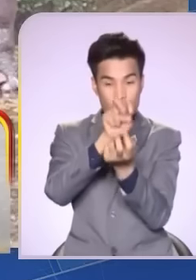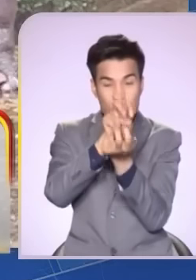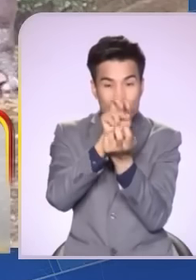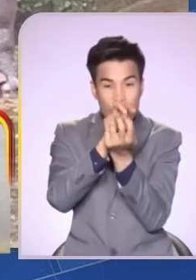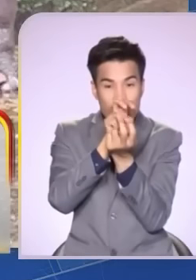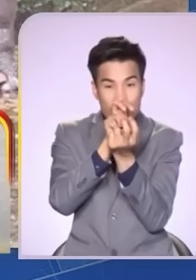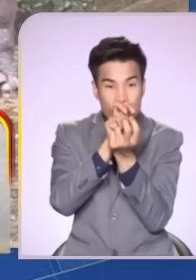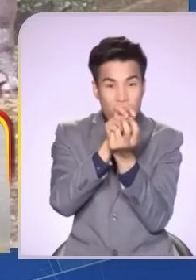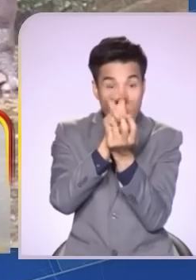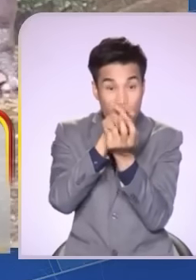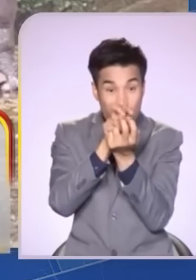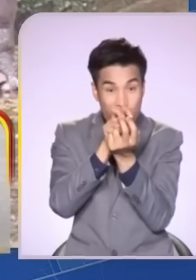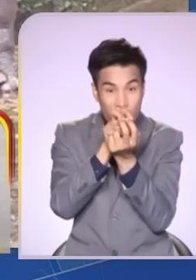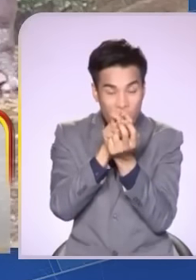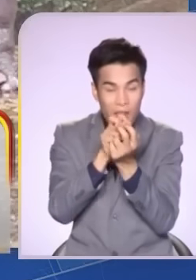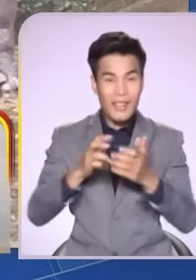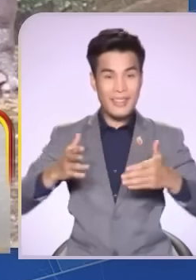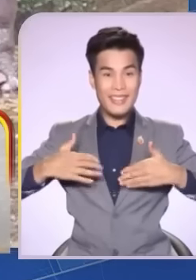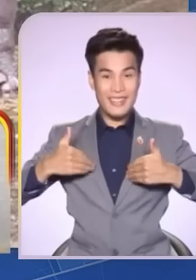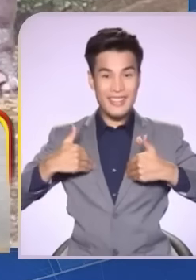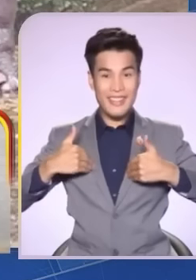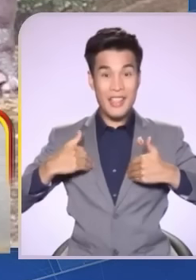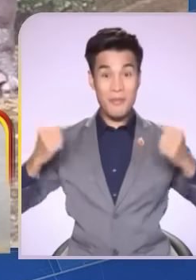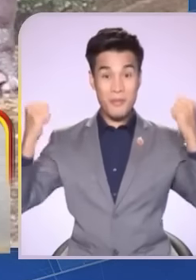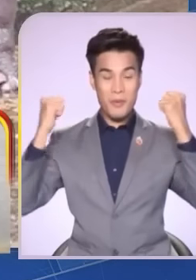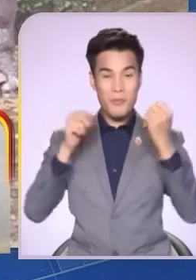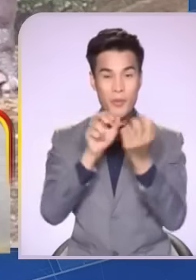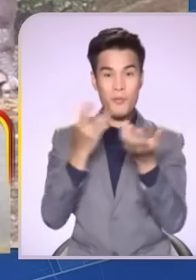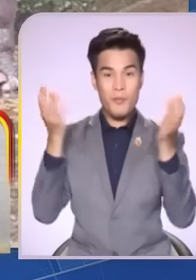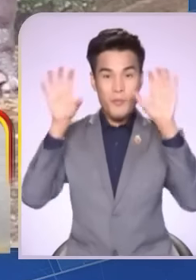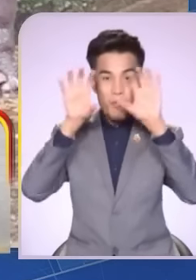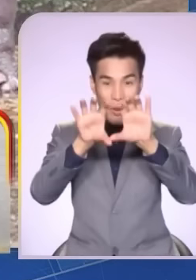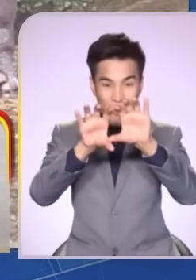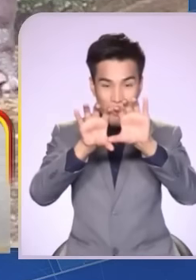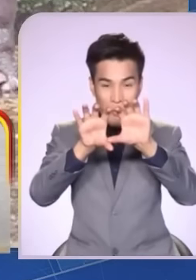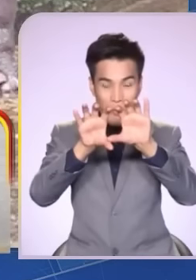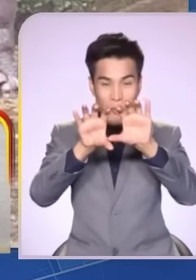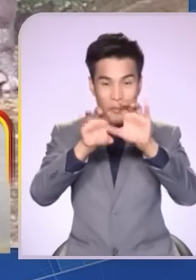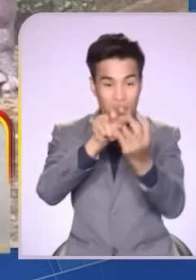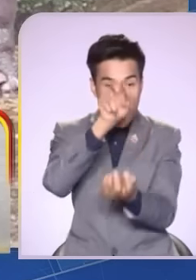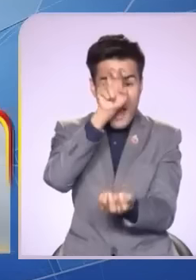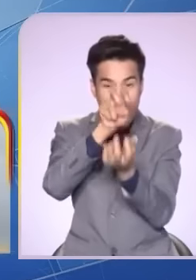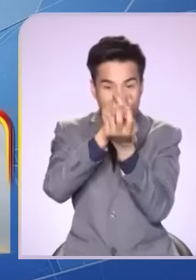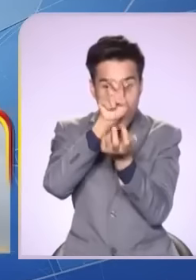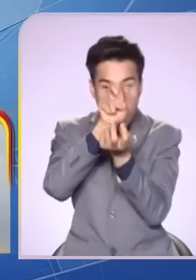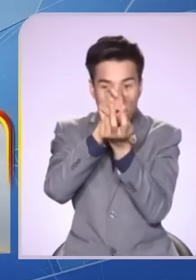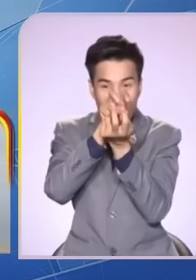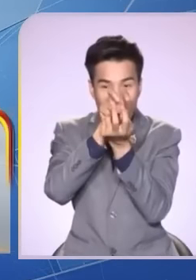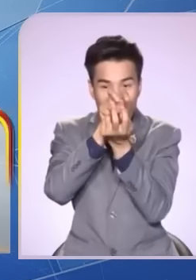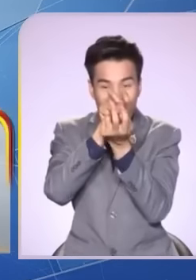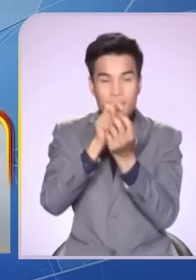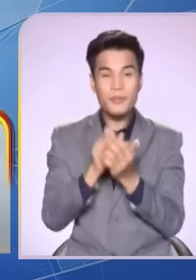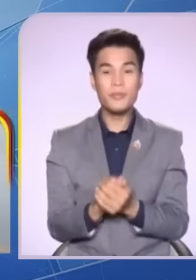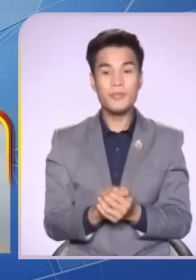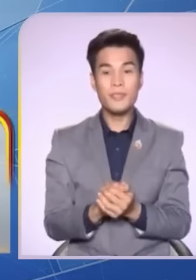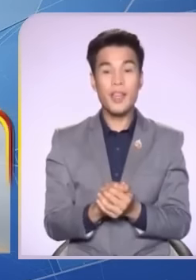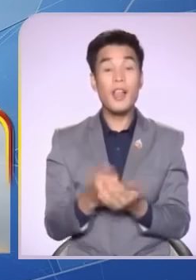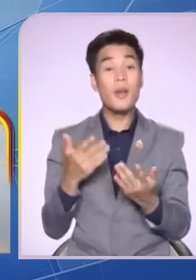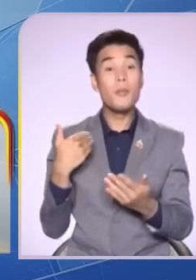see มูเด้งเอเนจีฟีนิกซ์ซันไปทำมีมด้วยนะฮะ อาปากเหมือนกันแบบนี้เหรอ เป็นพลังหมูเด้งนะฮะเท่านั้นยังไม่